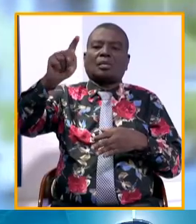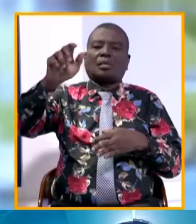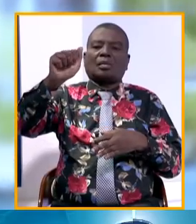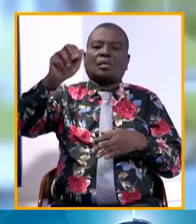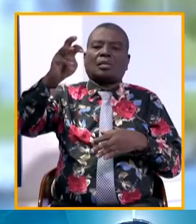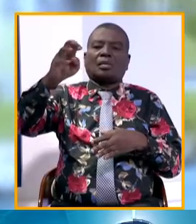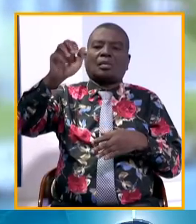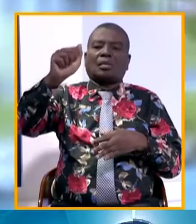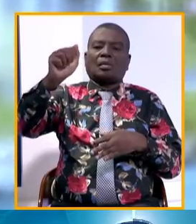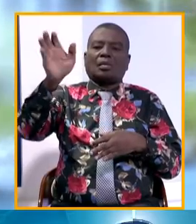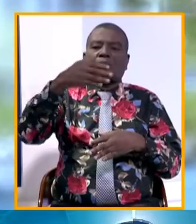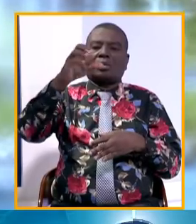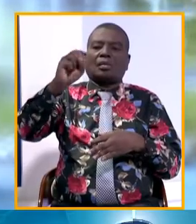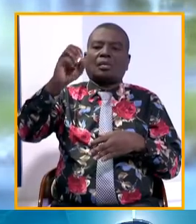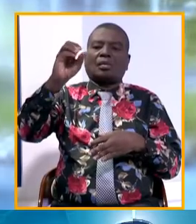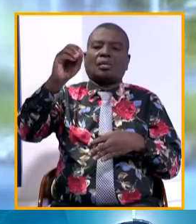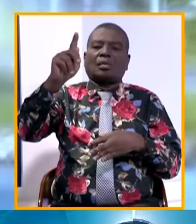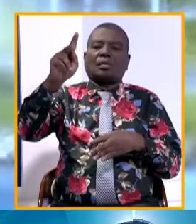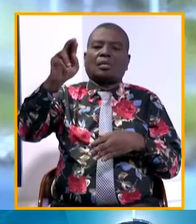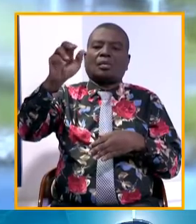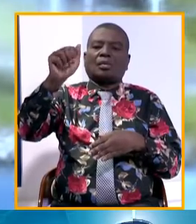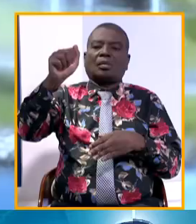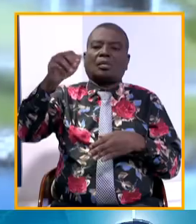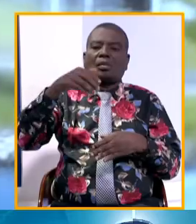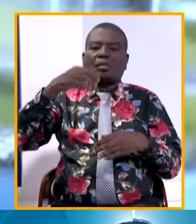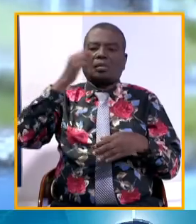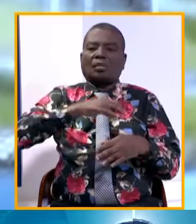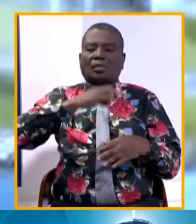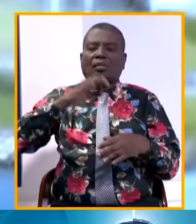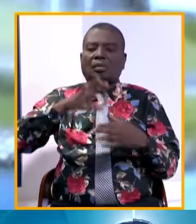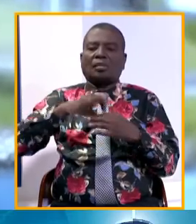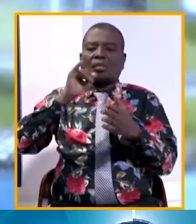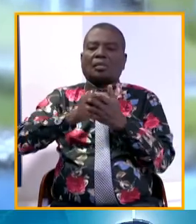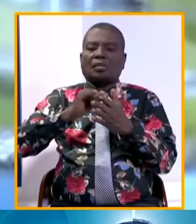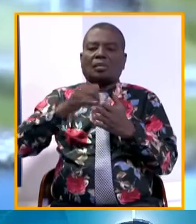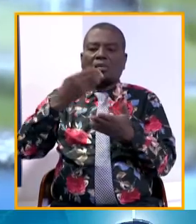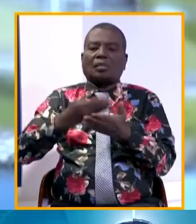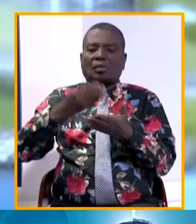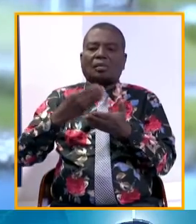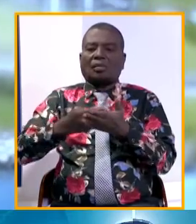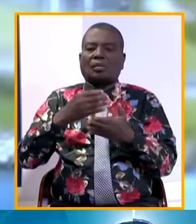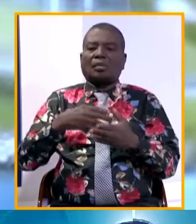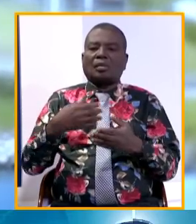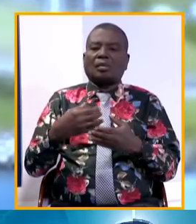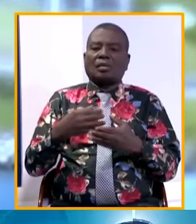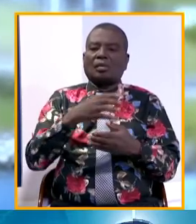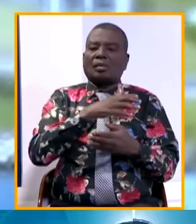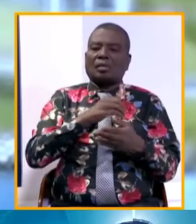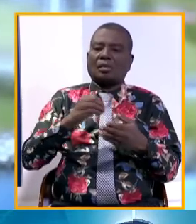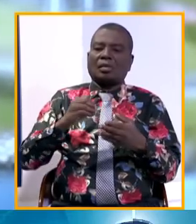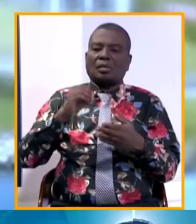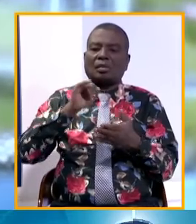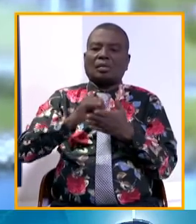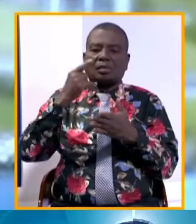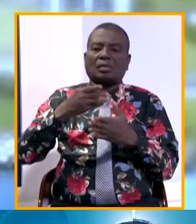pays. C'est une initiative du FAFSI, le Fonds d'appui aux femmes de Côte d'Ivoire, créé par la